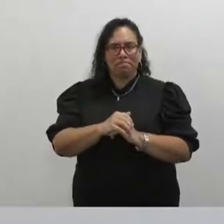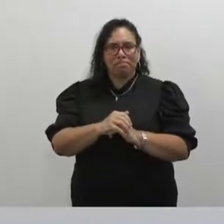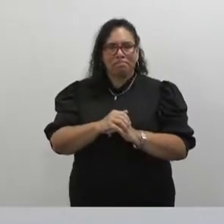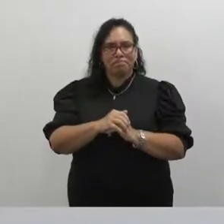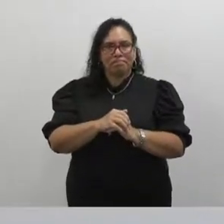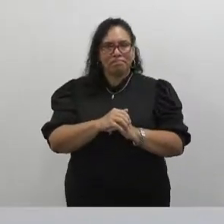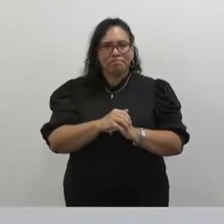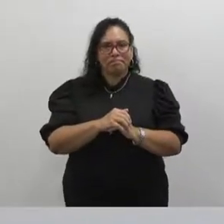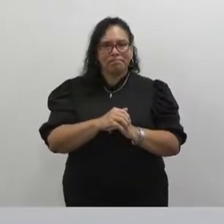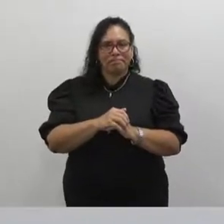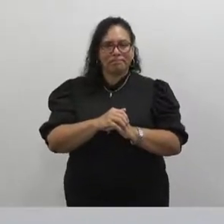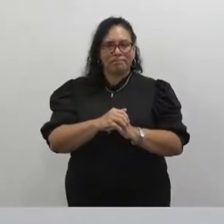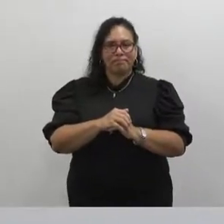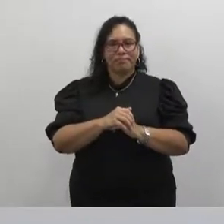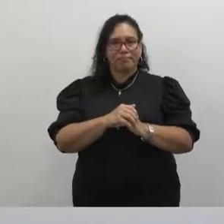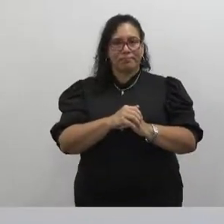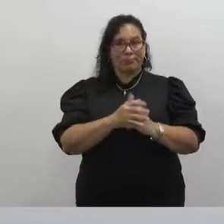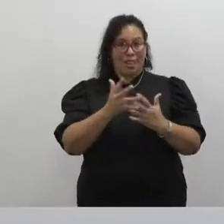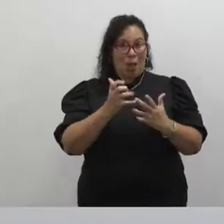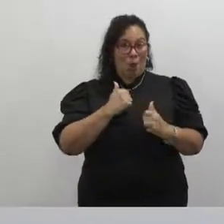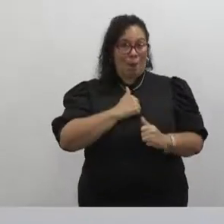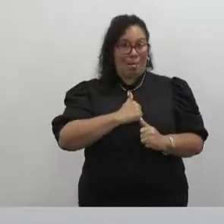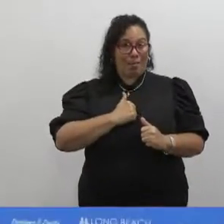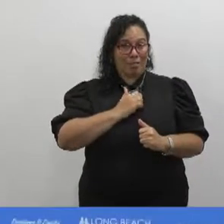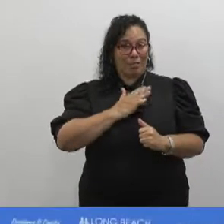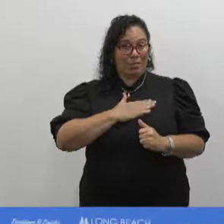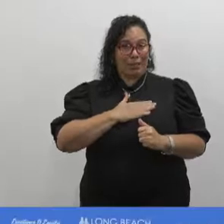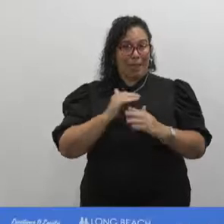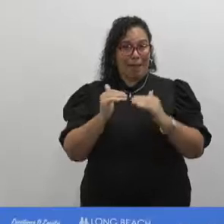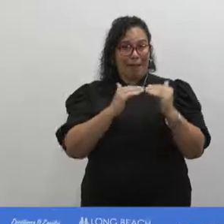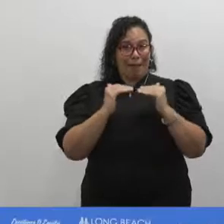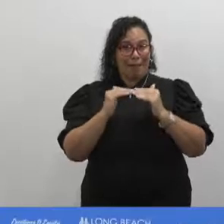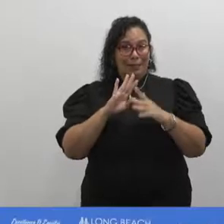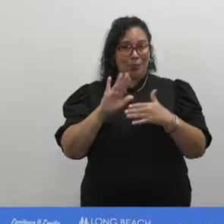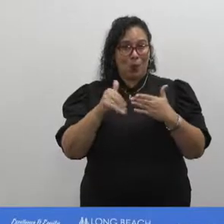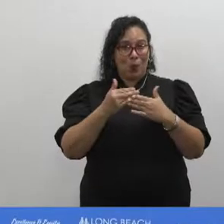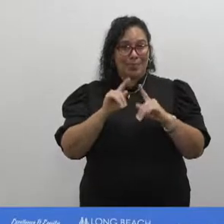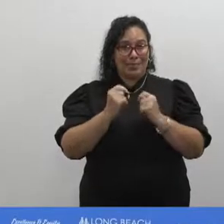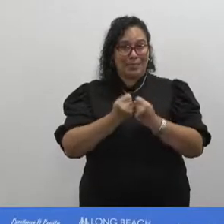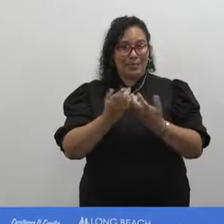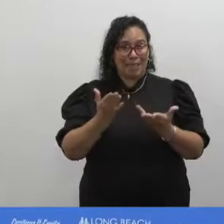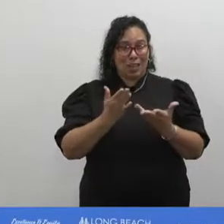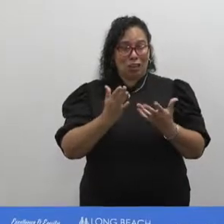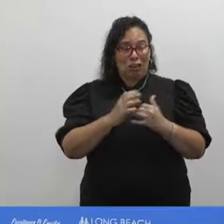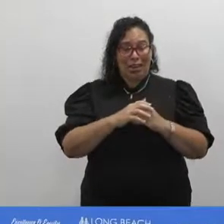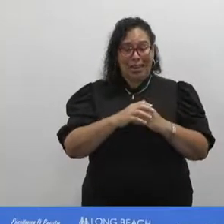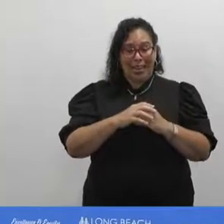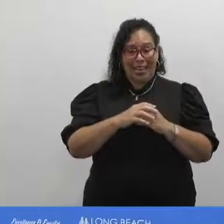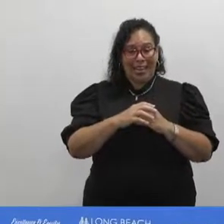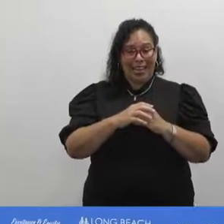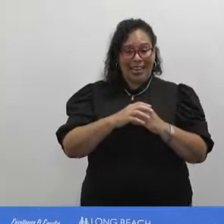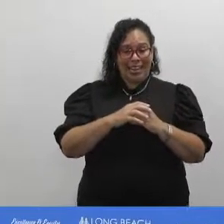lưu dương thay dương nâng pra viết tờ lưu quay đầy dương sàn này thay dương nâng pra viết nó kiếm